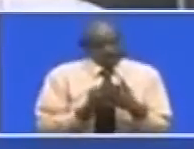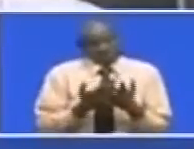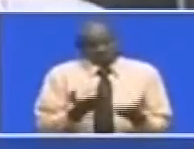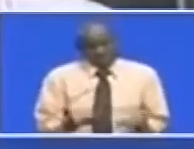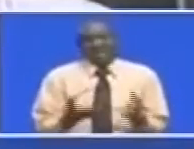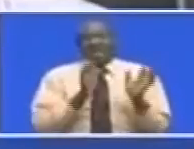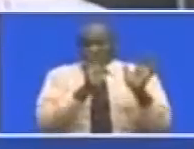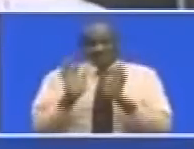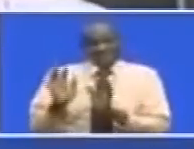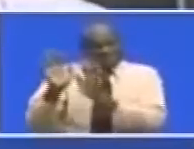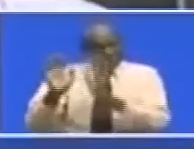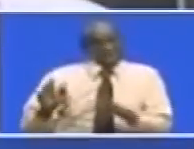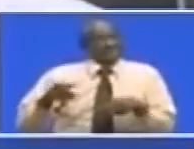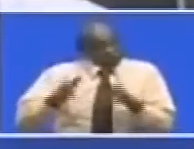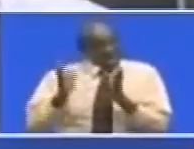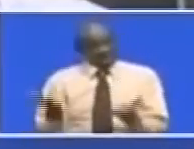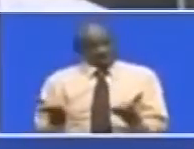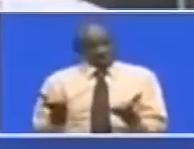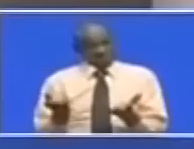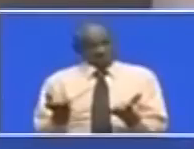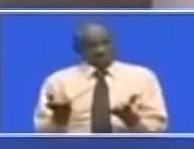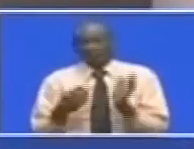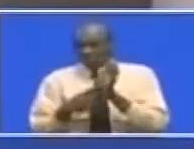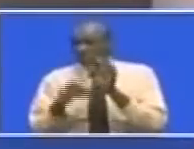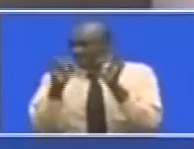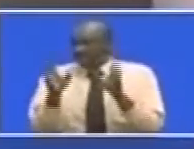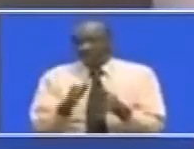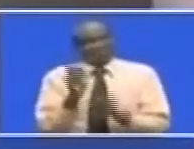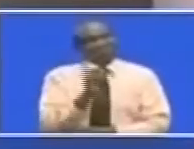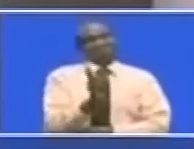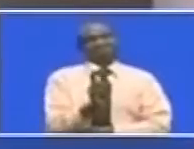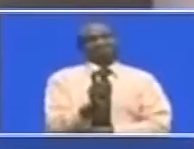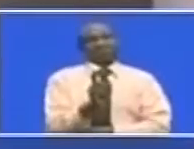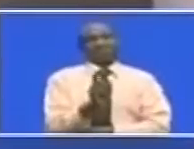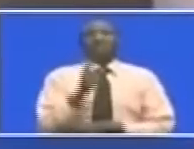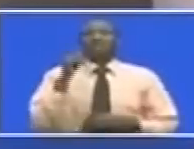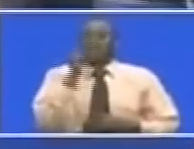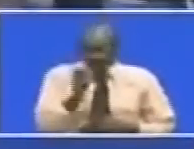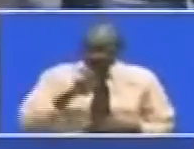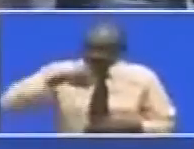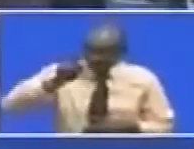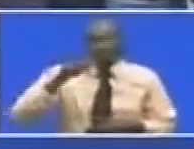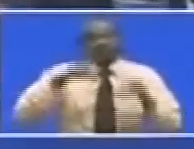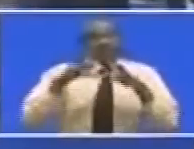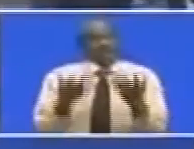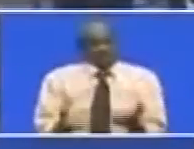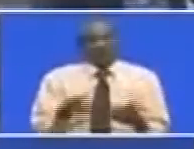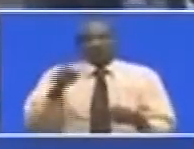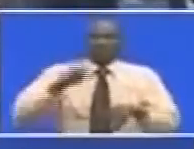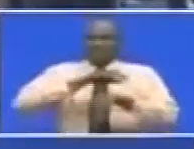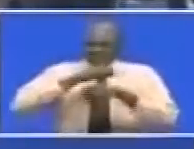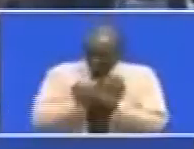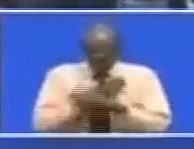the campaign has gone, there has been no indication. Tanzania's voting patterns are much more